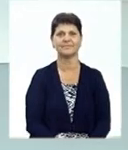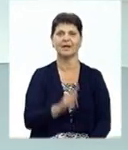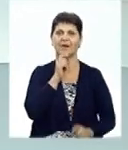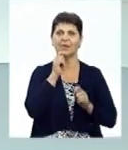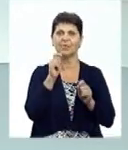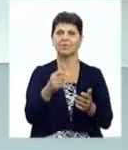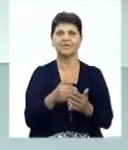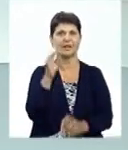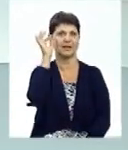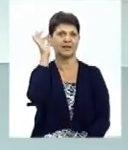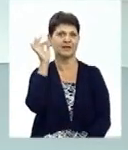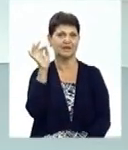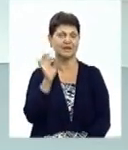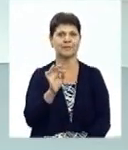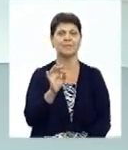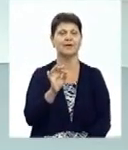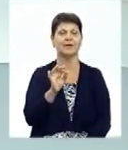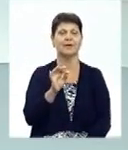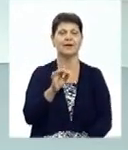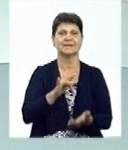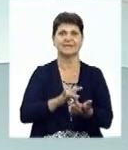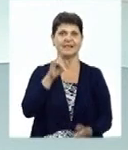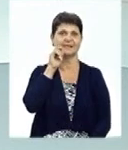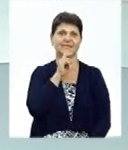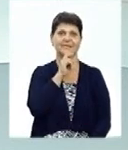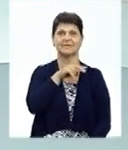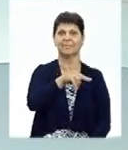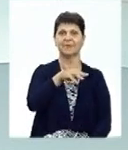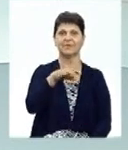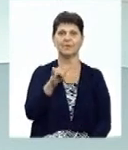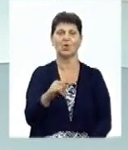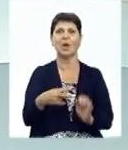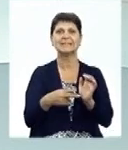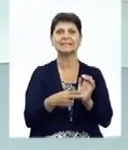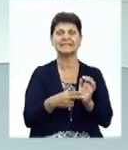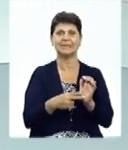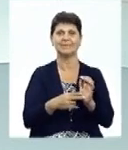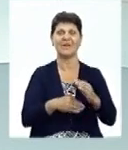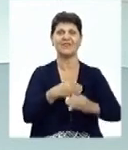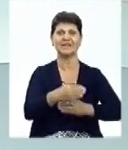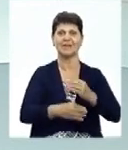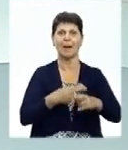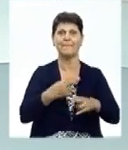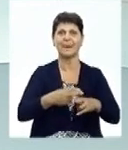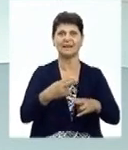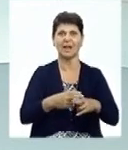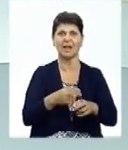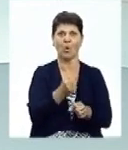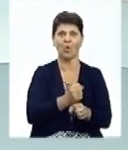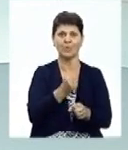Подарунок від німців Вінницький центр профтехосвіти номер 1 отримав 7 верстатів для металообробки. Серед презентів